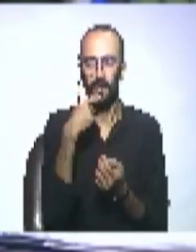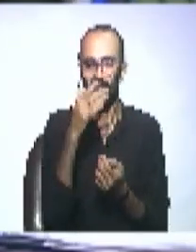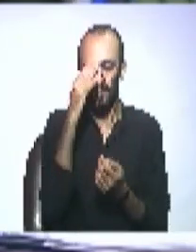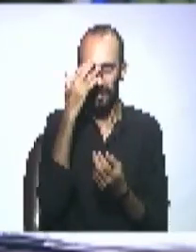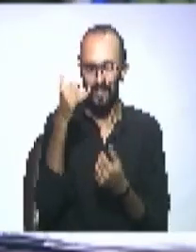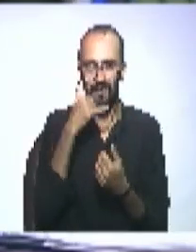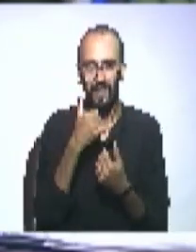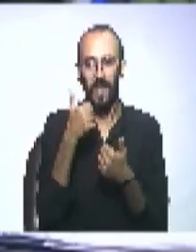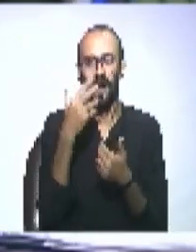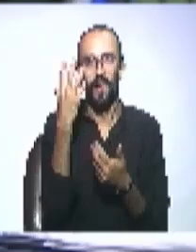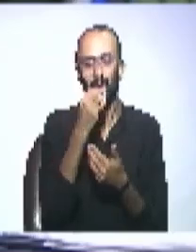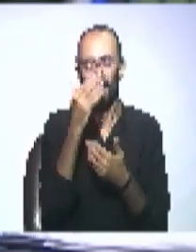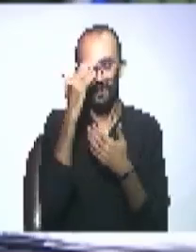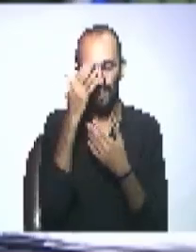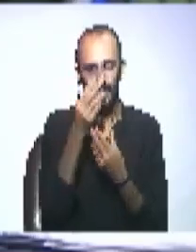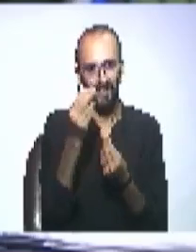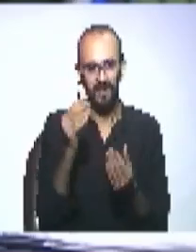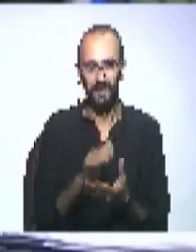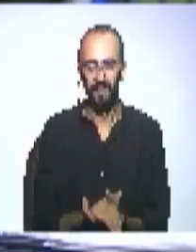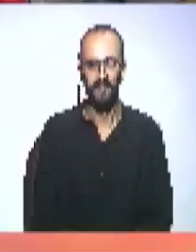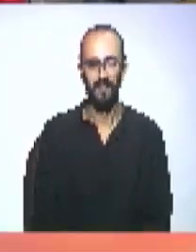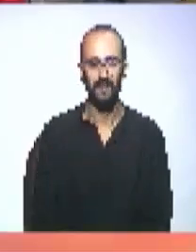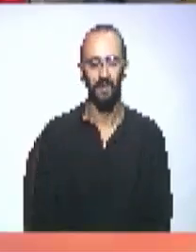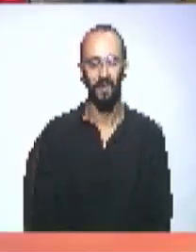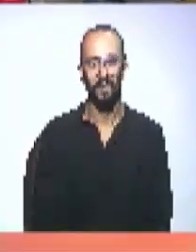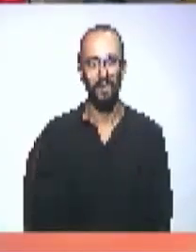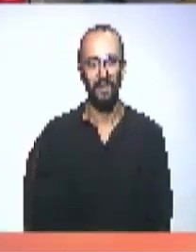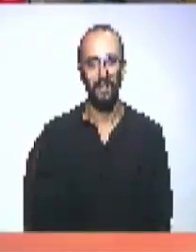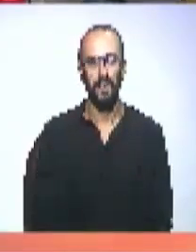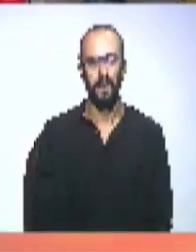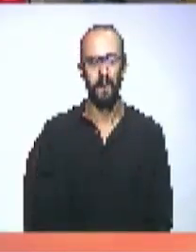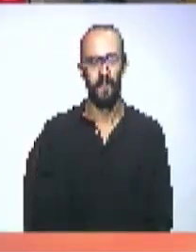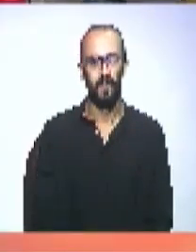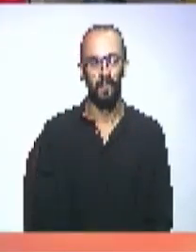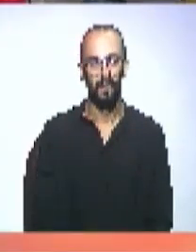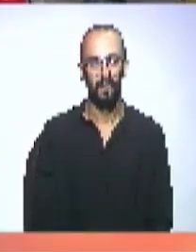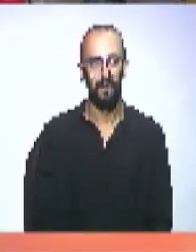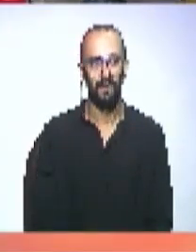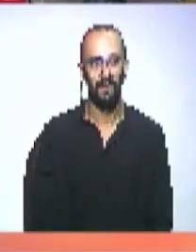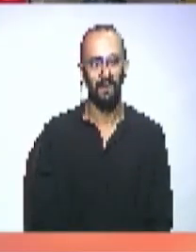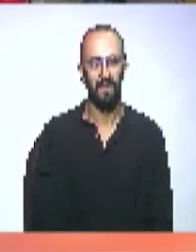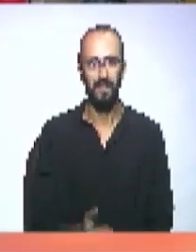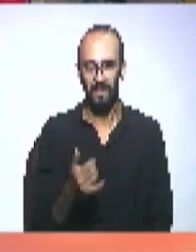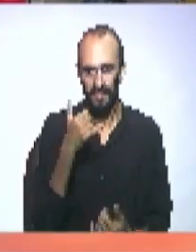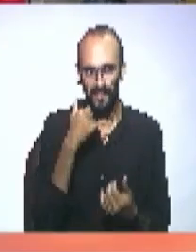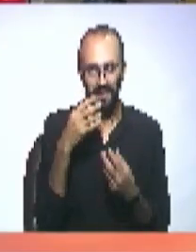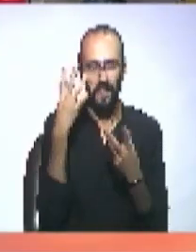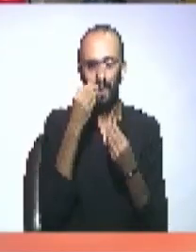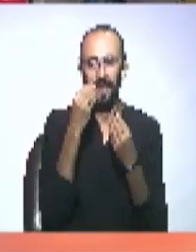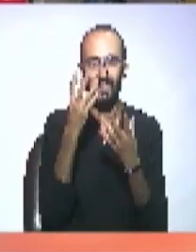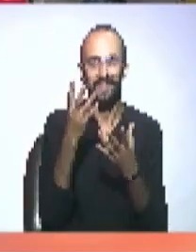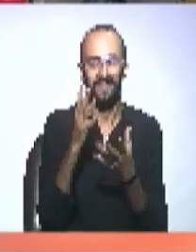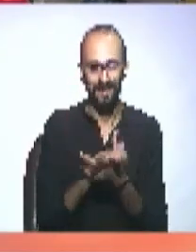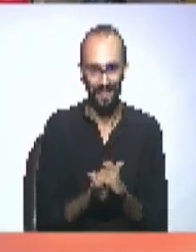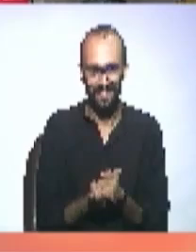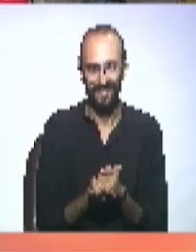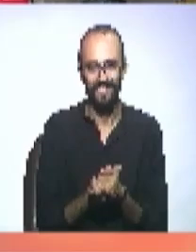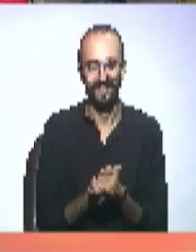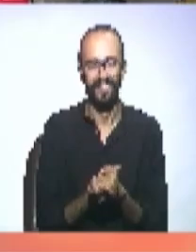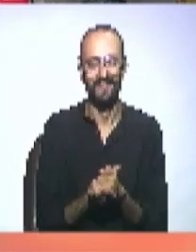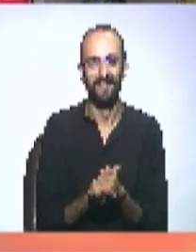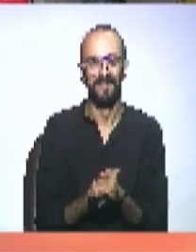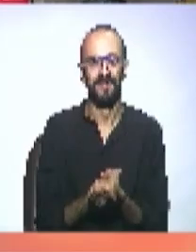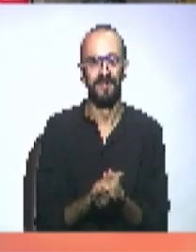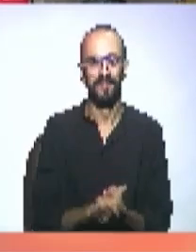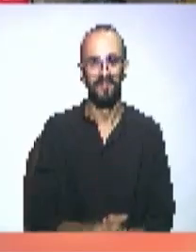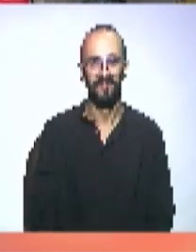رب يخليكي. ميرسي ميرسي، كتر خيرك كتر خيرك. نورتينا يا استاذه مريم، نورتينا يا فندم. ايه الجمال ده؟ مستنيين تعليقات حضرتك بقى تقول لنا النتيجه طلعت